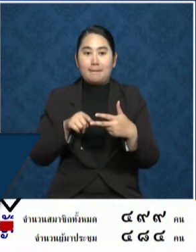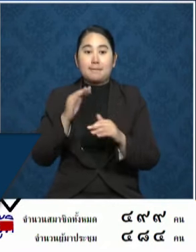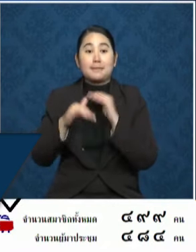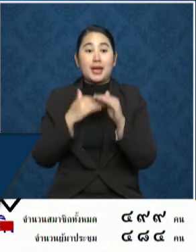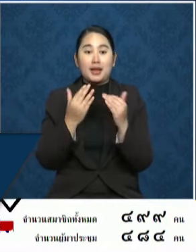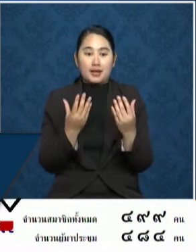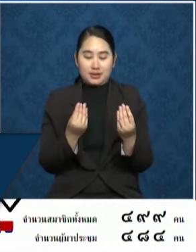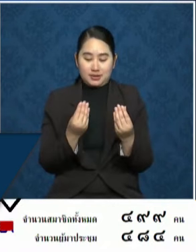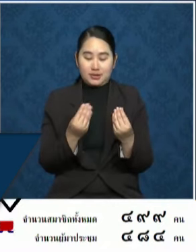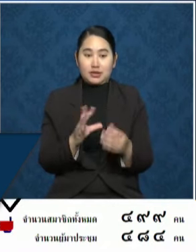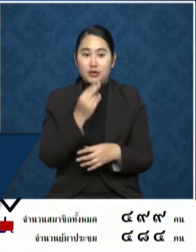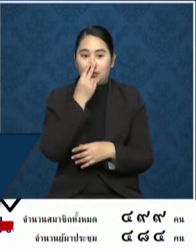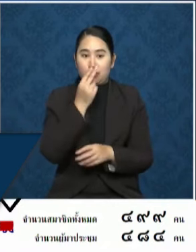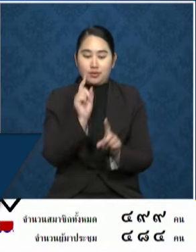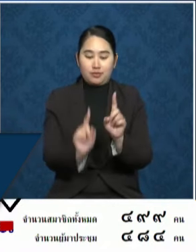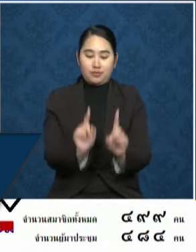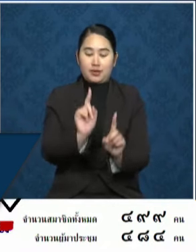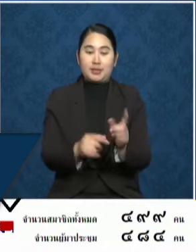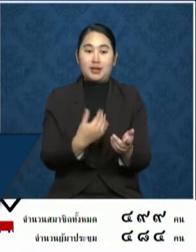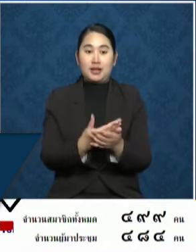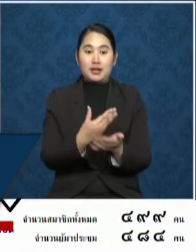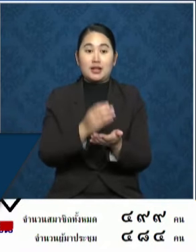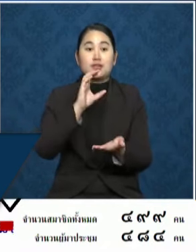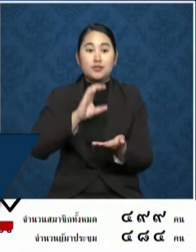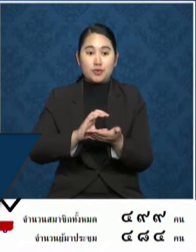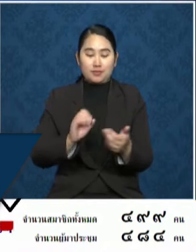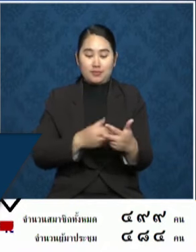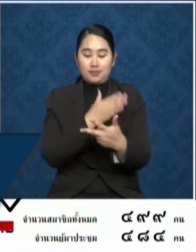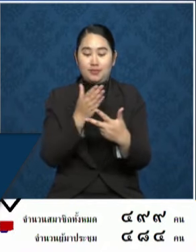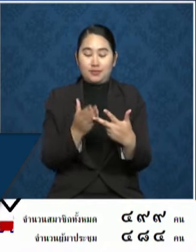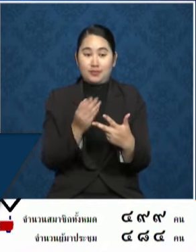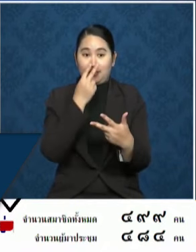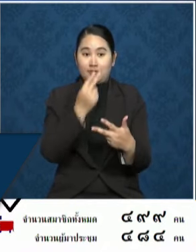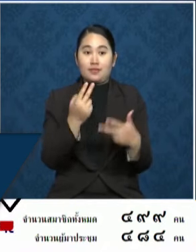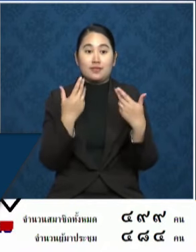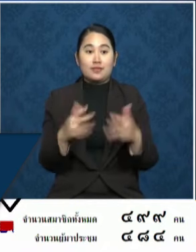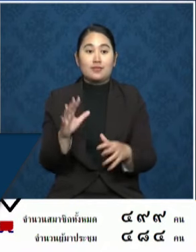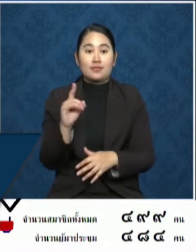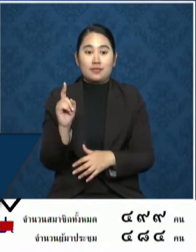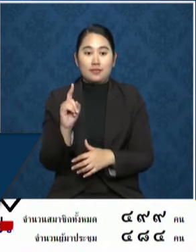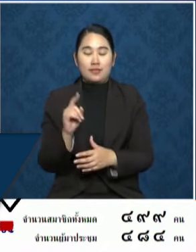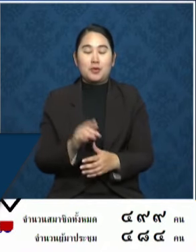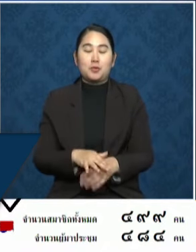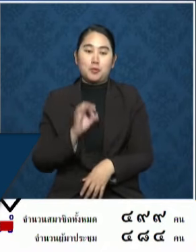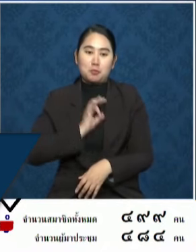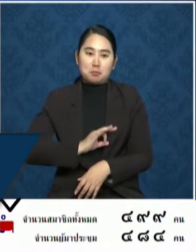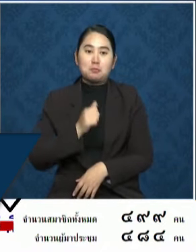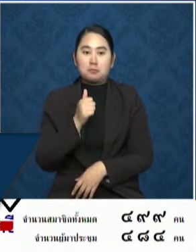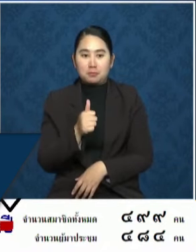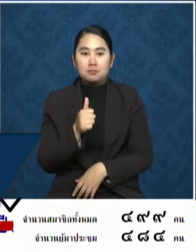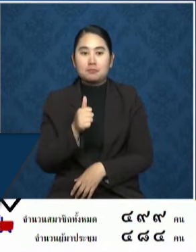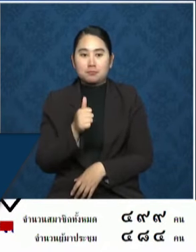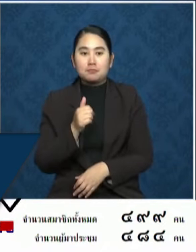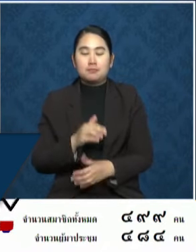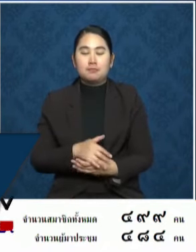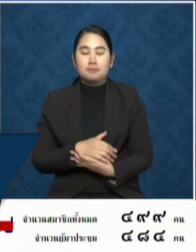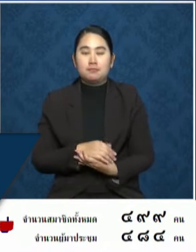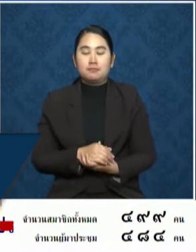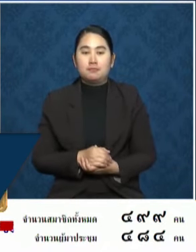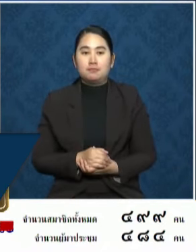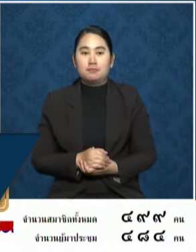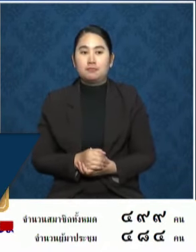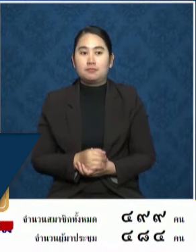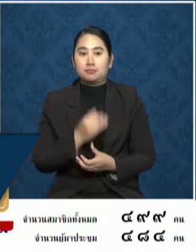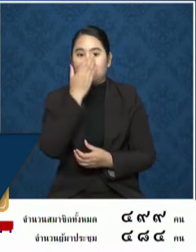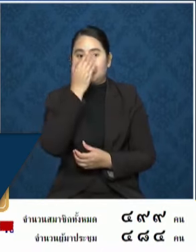ดูจากผลสำฤทธิ์หรือตัวชี้วัดของงบประมาณทั้ง 3หน่วยงานนี้แล้วต้องบอกว่าน่าประทับใจครับเพราะ